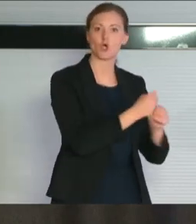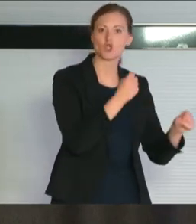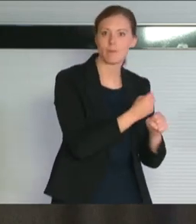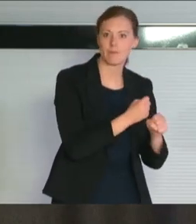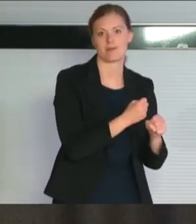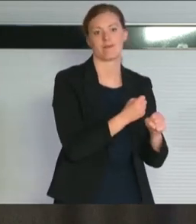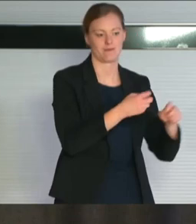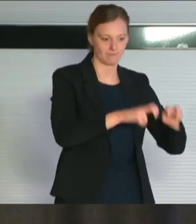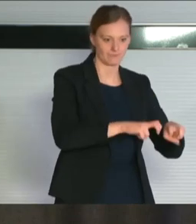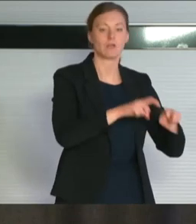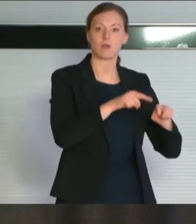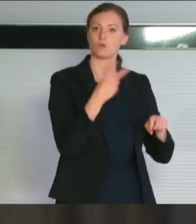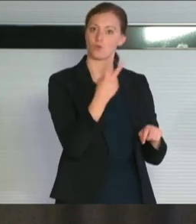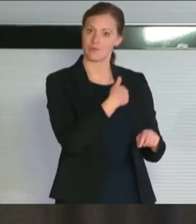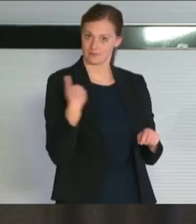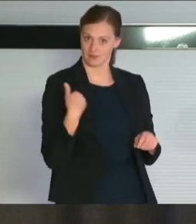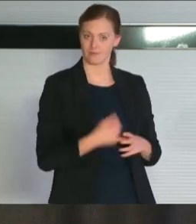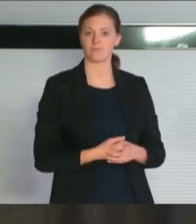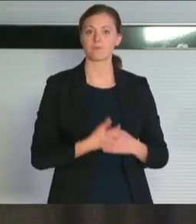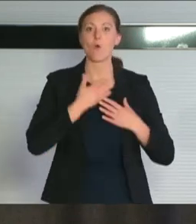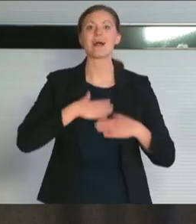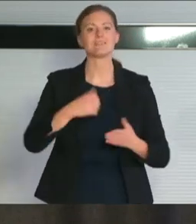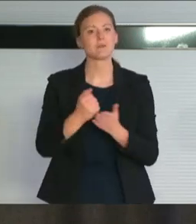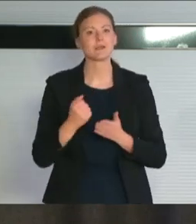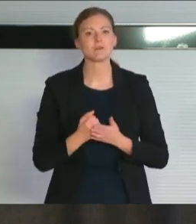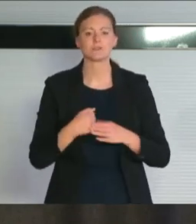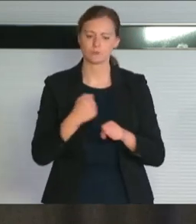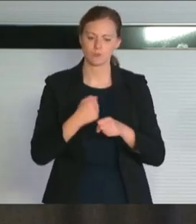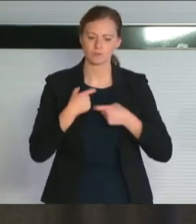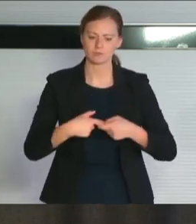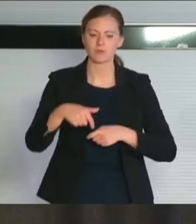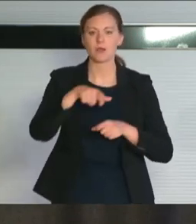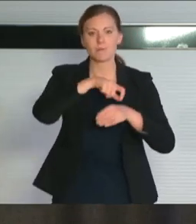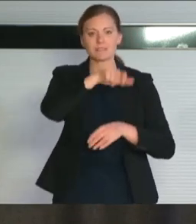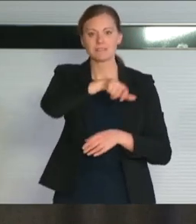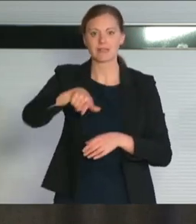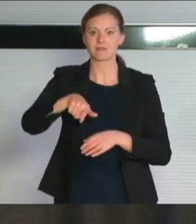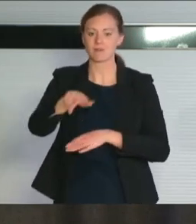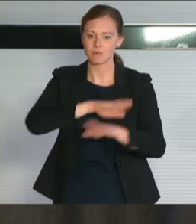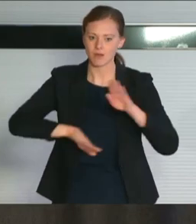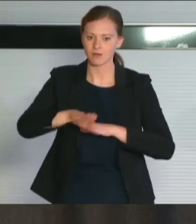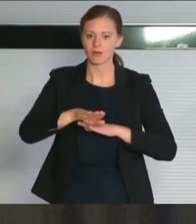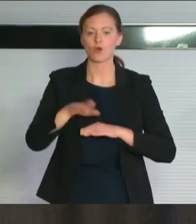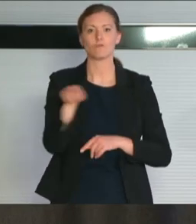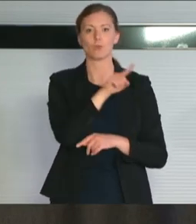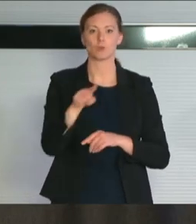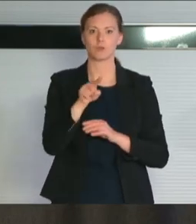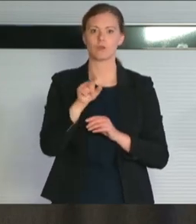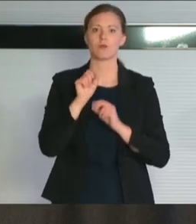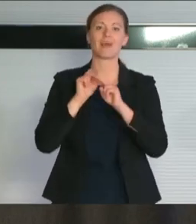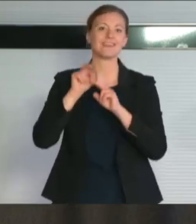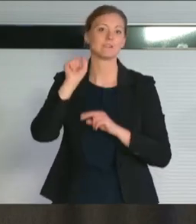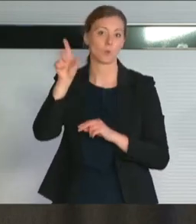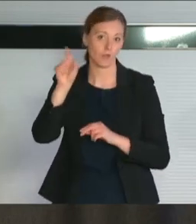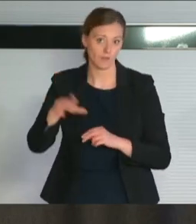passerer hverandre. Helsepersonell som jobber med pasientbehandling forbys fortsatt å reise til utlandet.